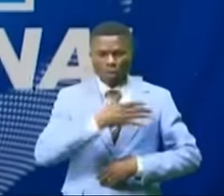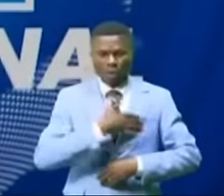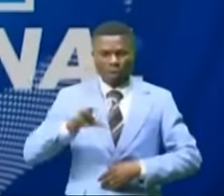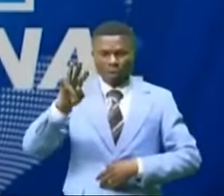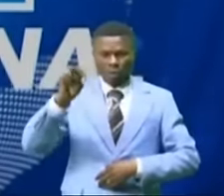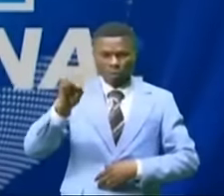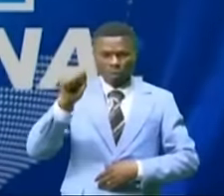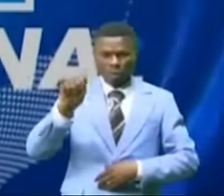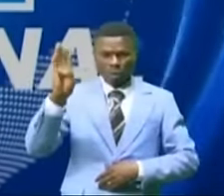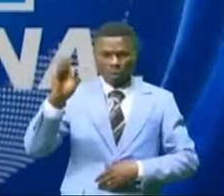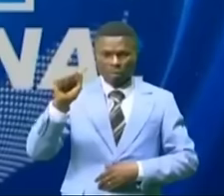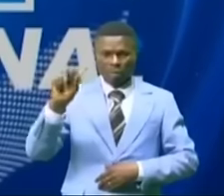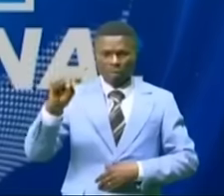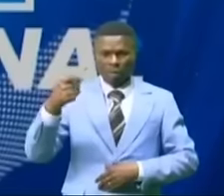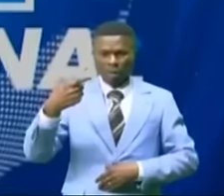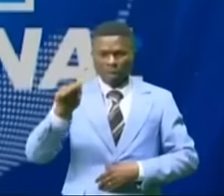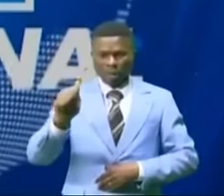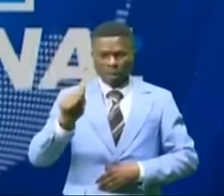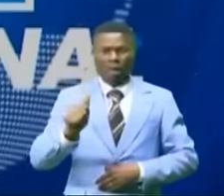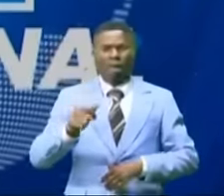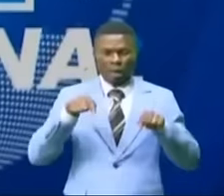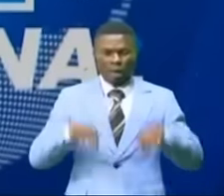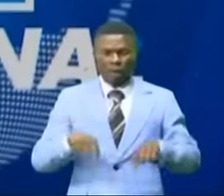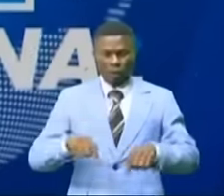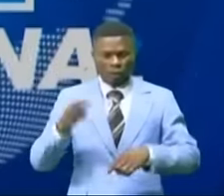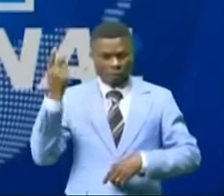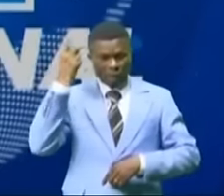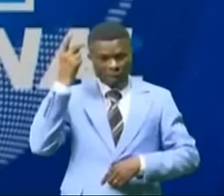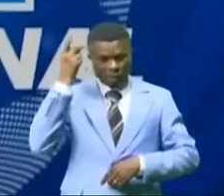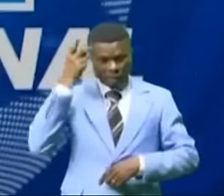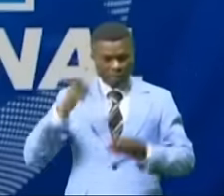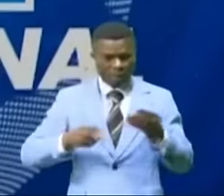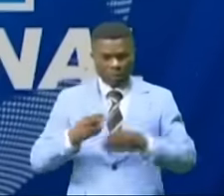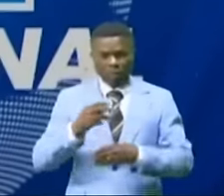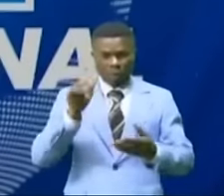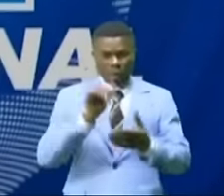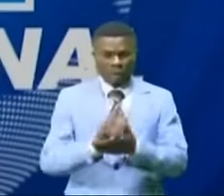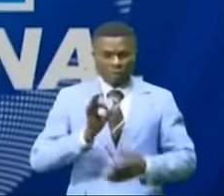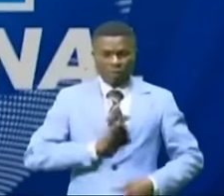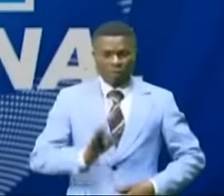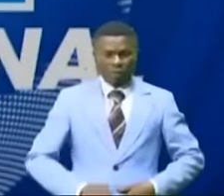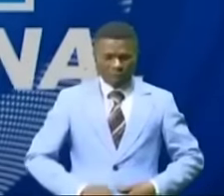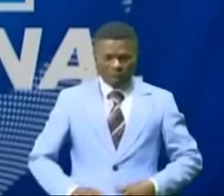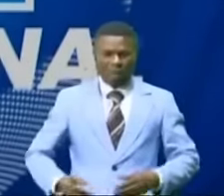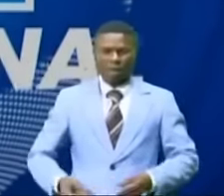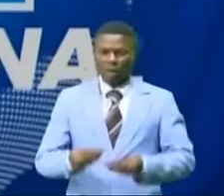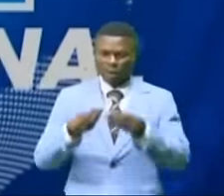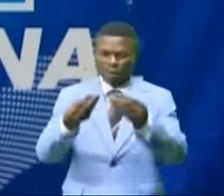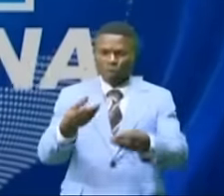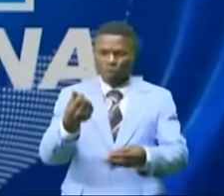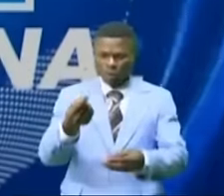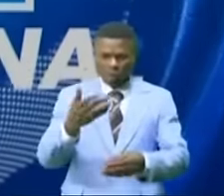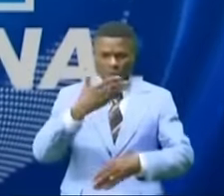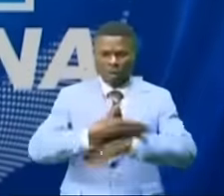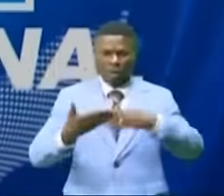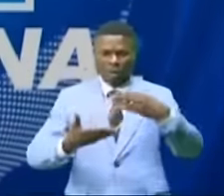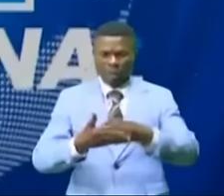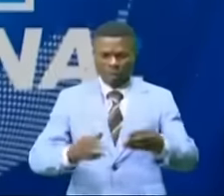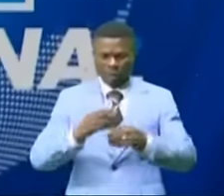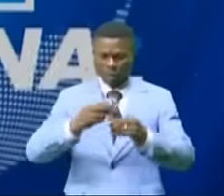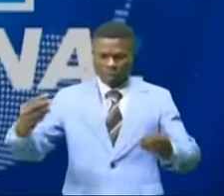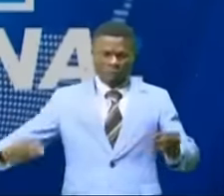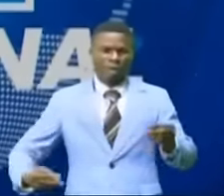ce samedi à Kinshasa. La première dame, Denise Nakeru Tshisekedi, dont la fondation a financé les travaux, a coupé le